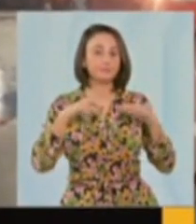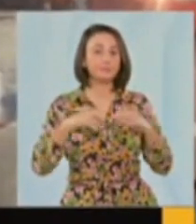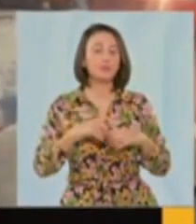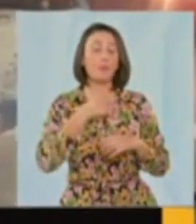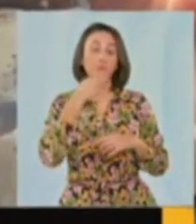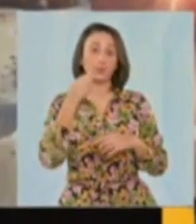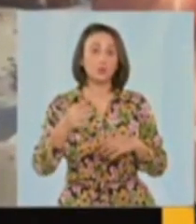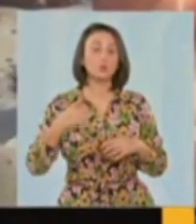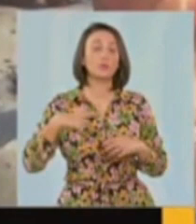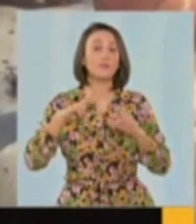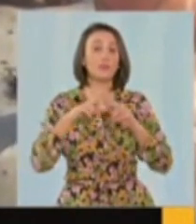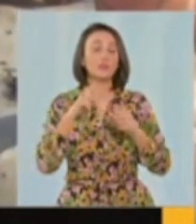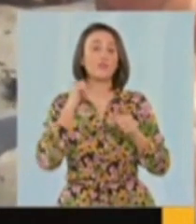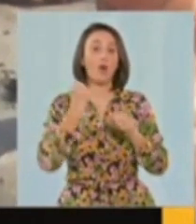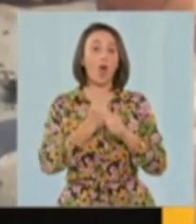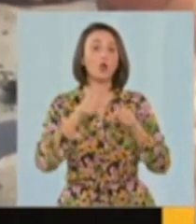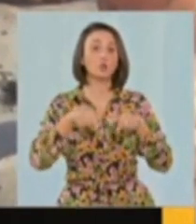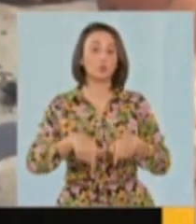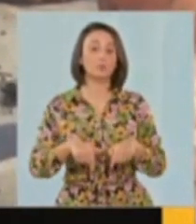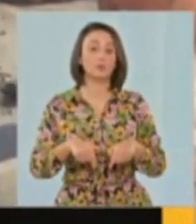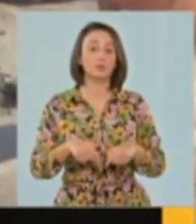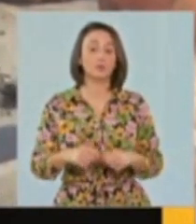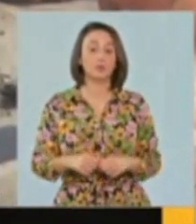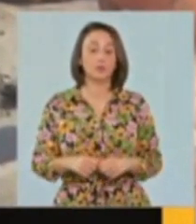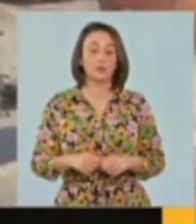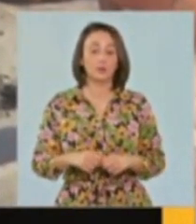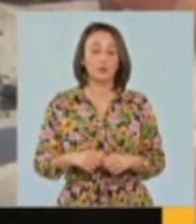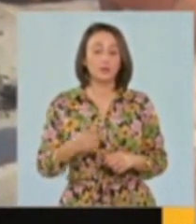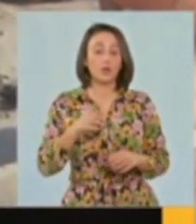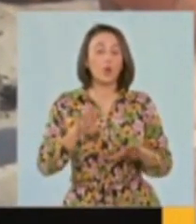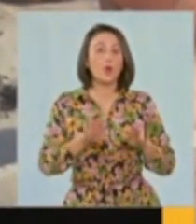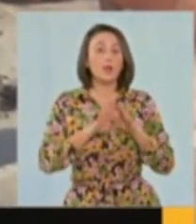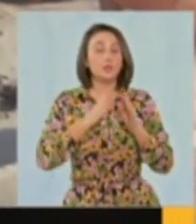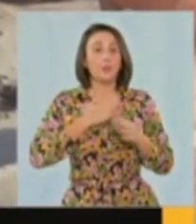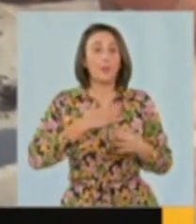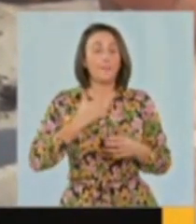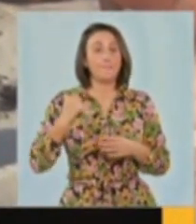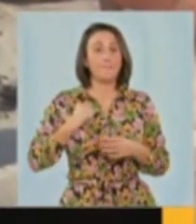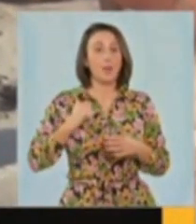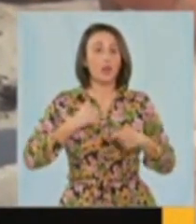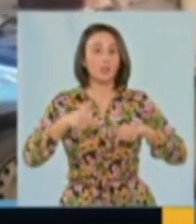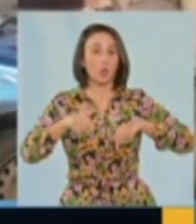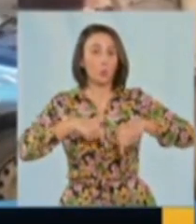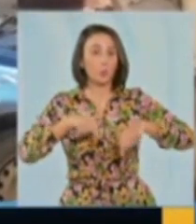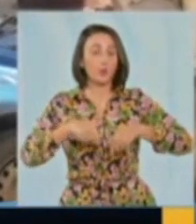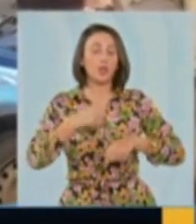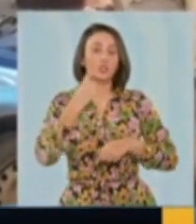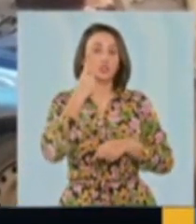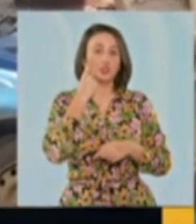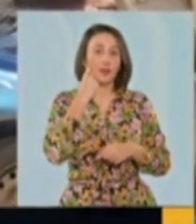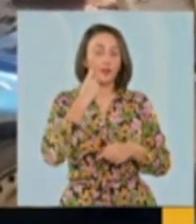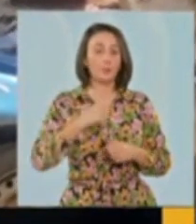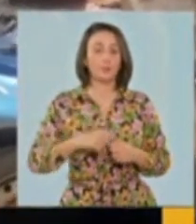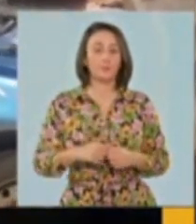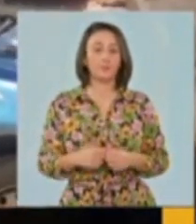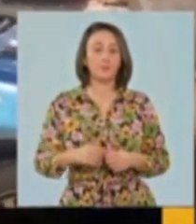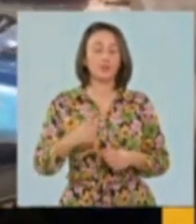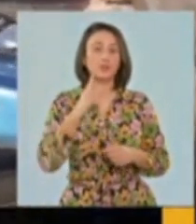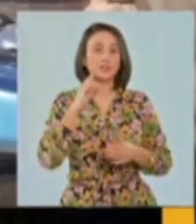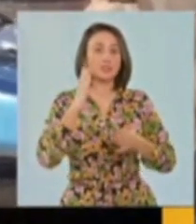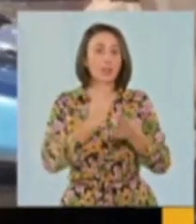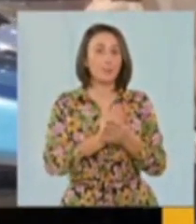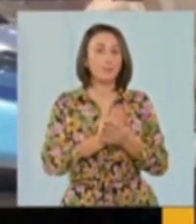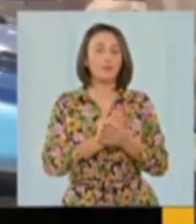sunt cercetări care se fac în acest moment de către colegii mei de la Brigada Rutieră. Încercăm să stabilim